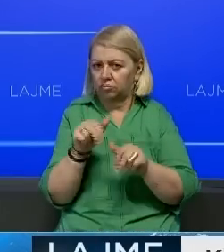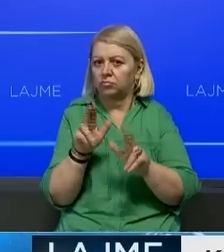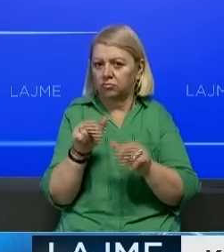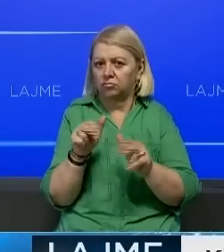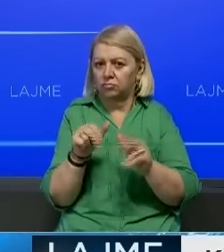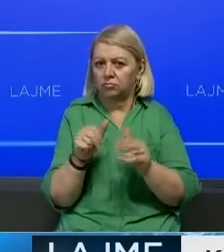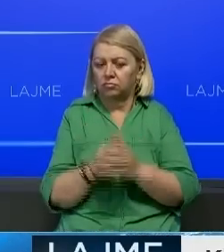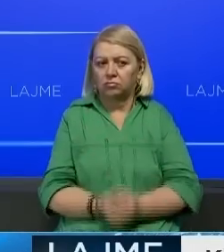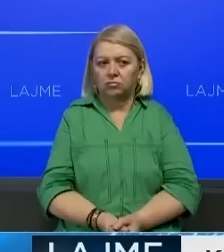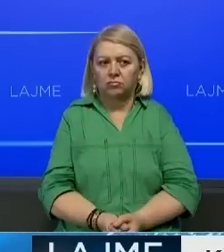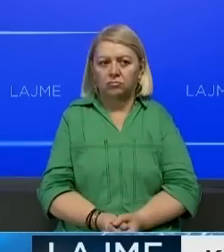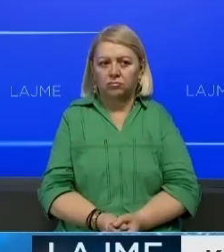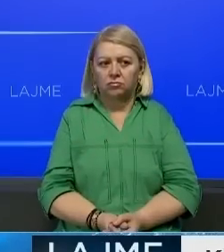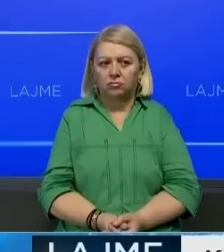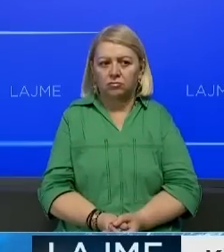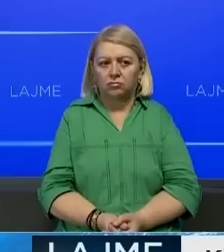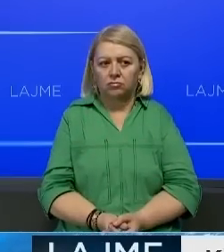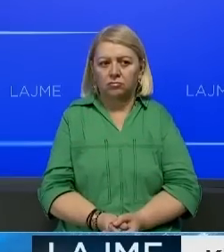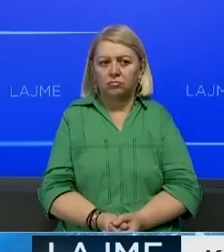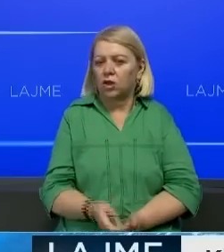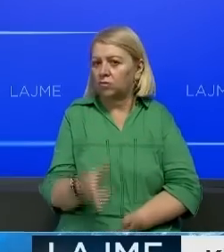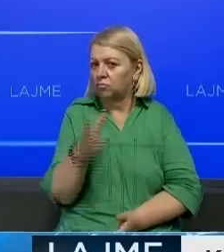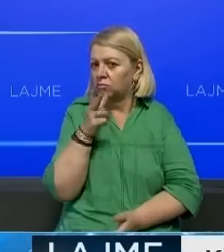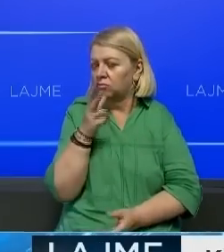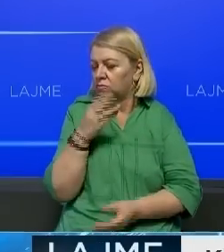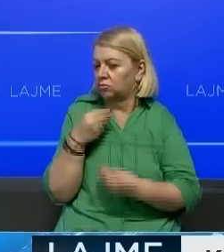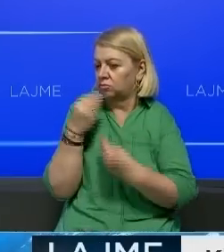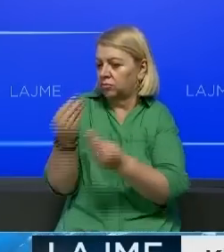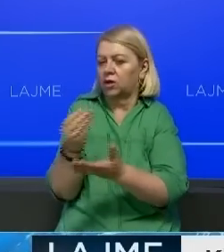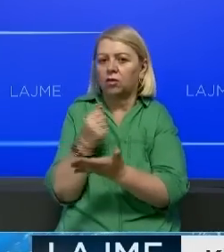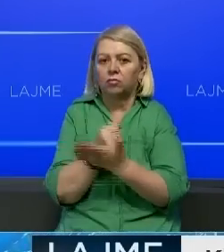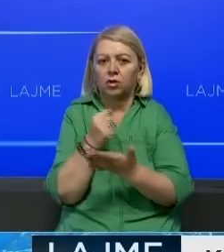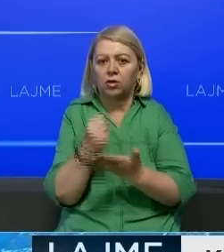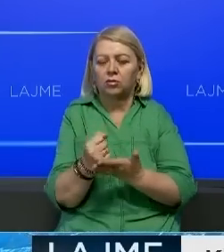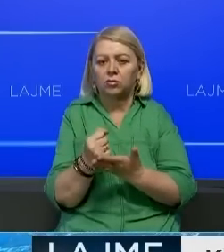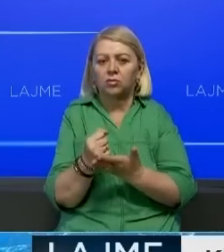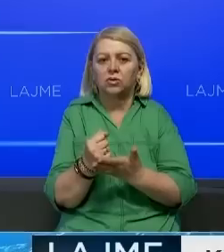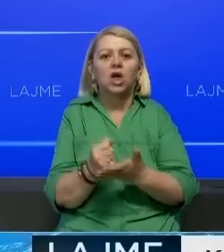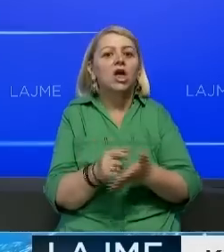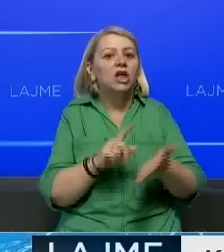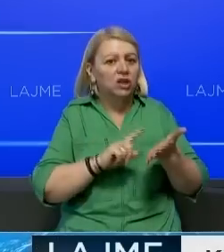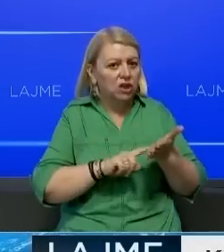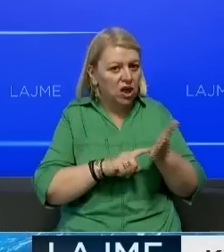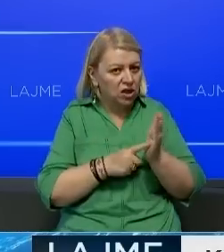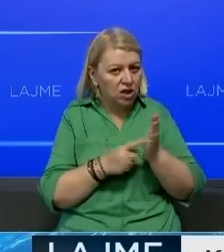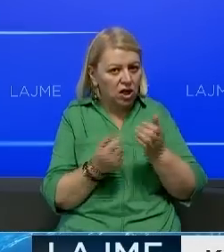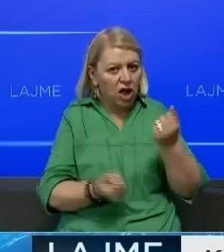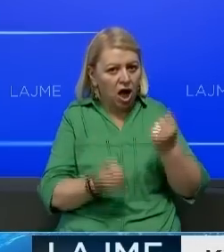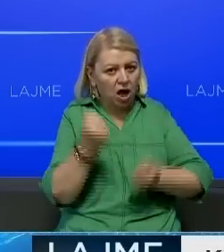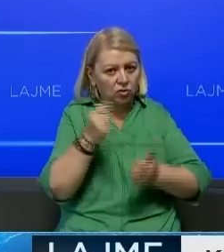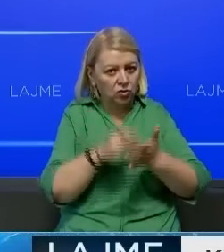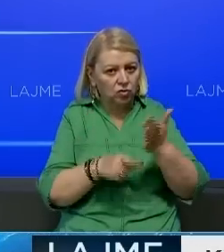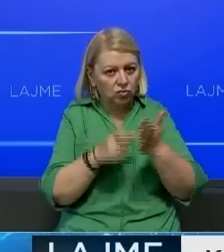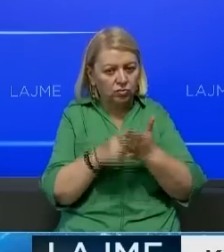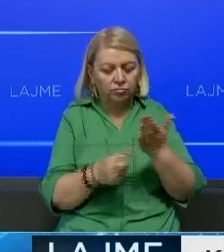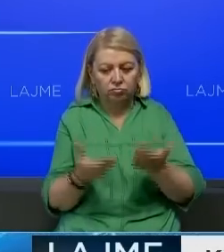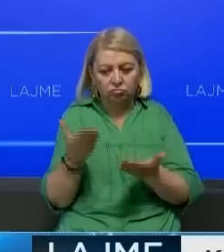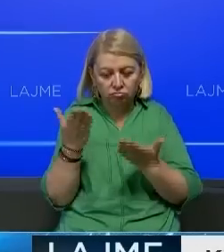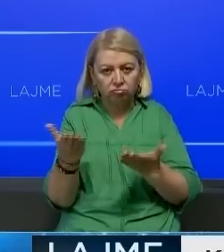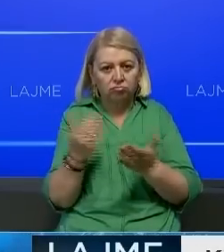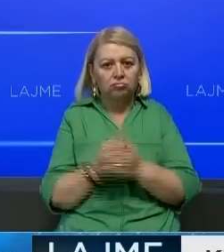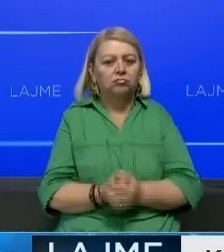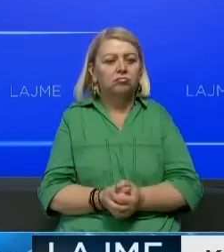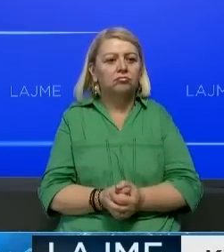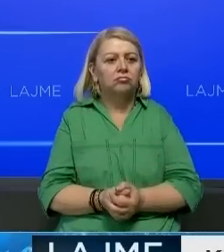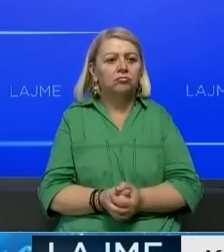patjetër. Ma kërkuni edhe pasaportën, lejen e qarkullimit. S'po di, ata thanë edhe doganën